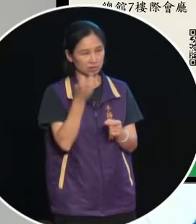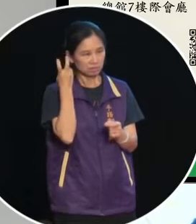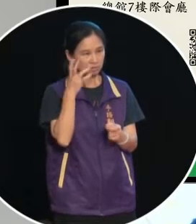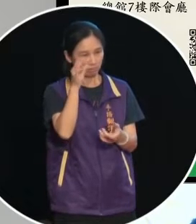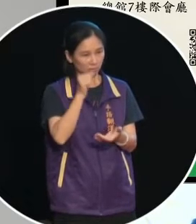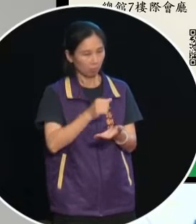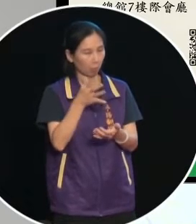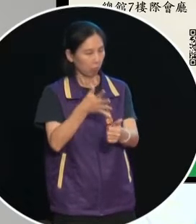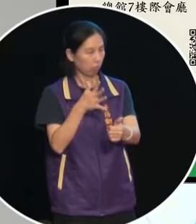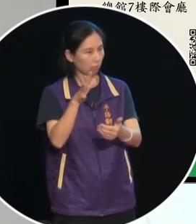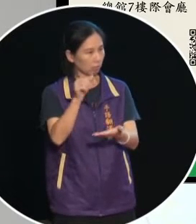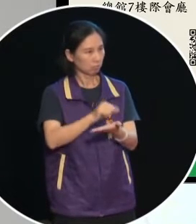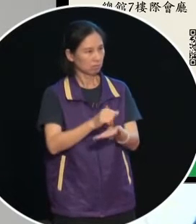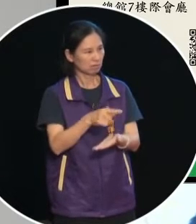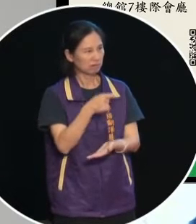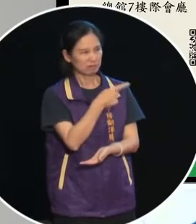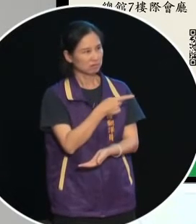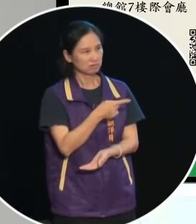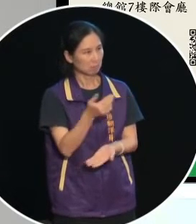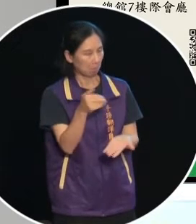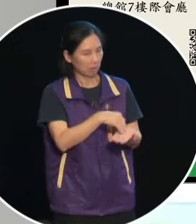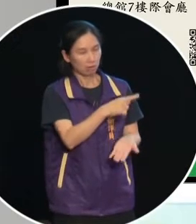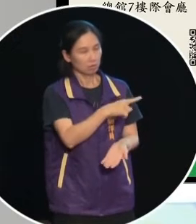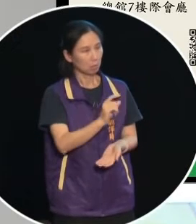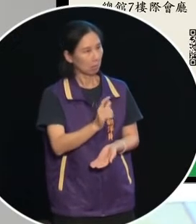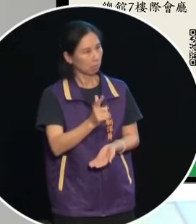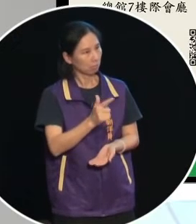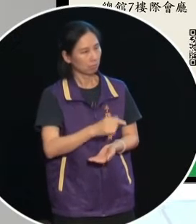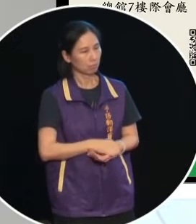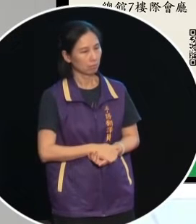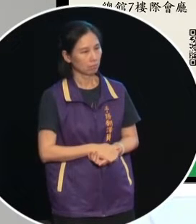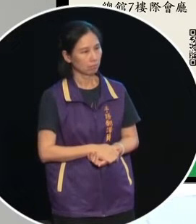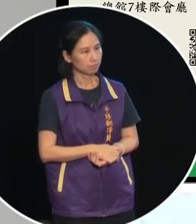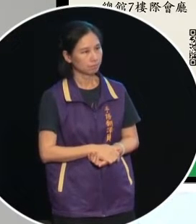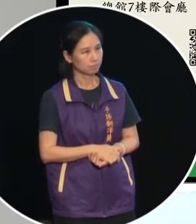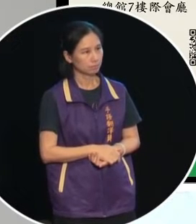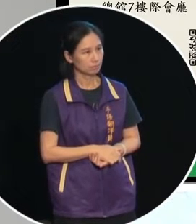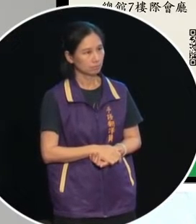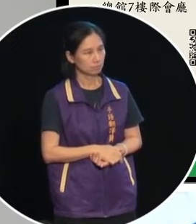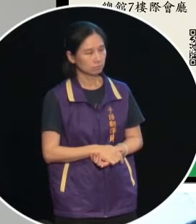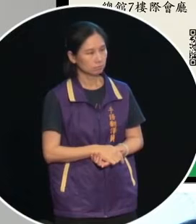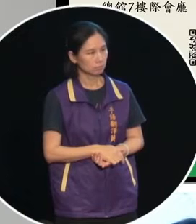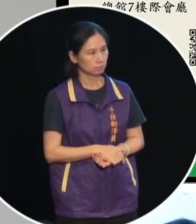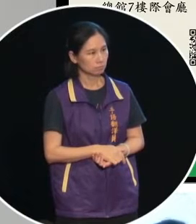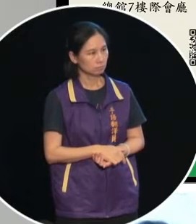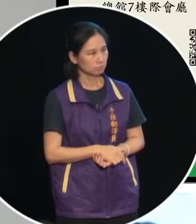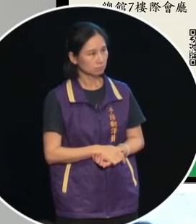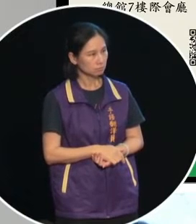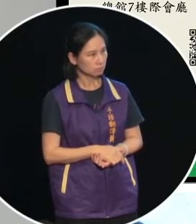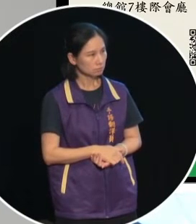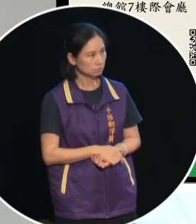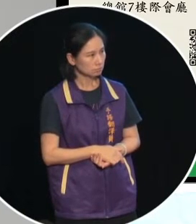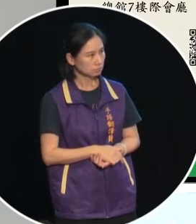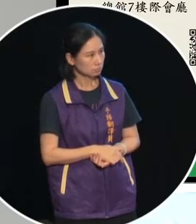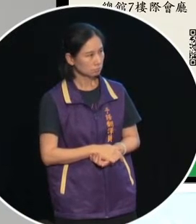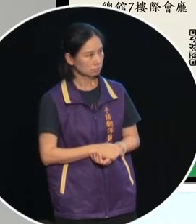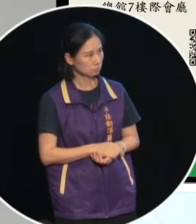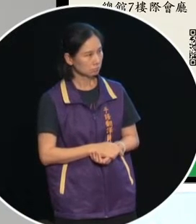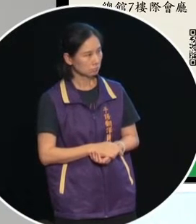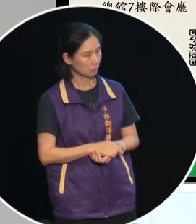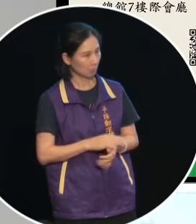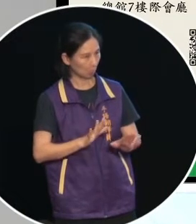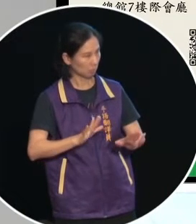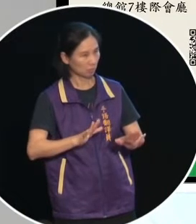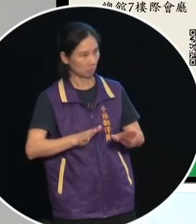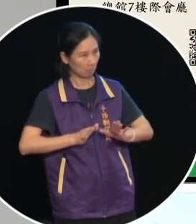有这样的结果。我觉得这20年台湾在日本的这种民众的好感度的成长速度非常的这么见的惊人的